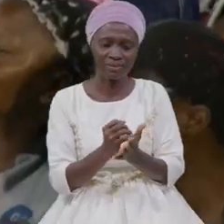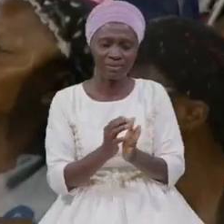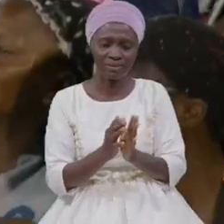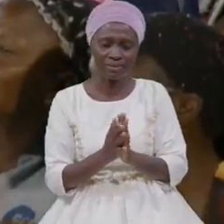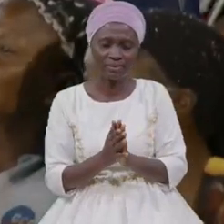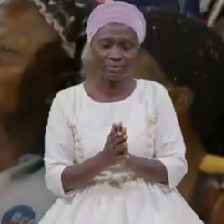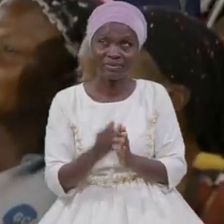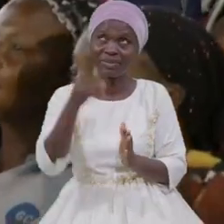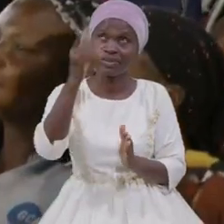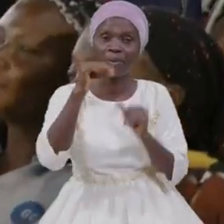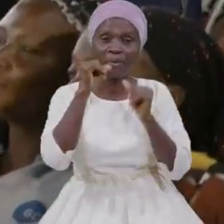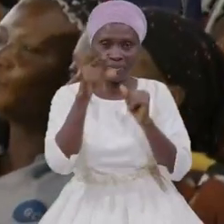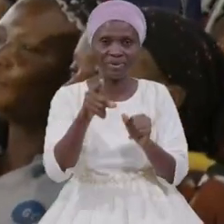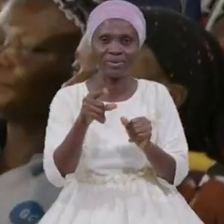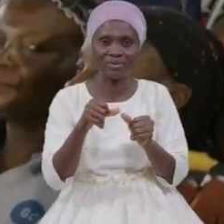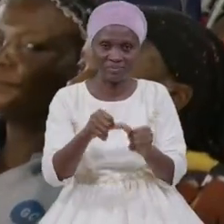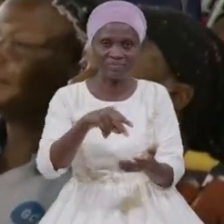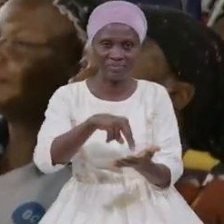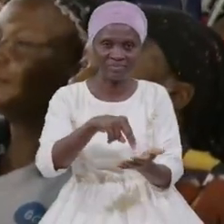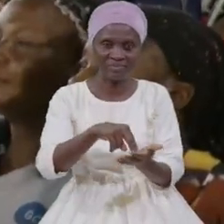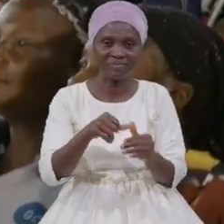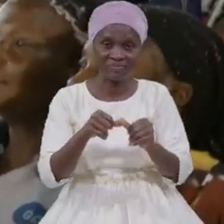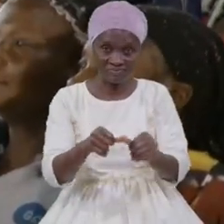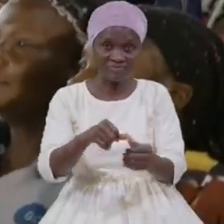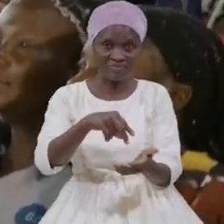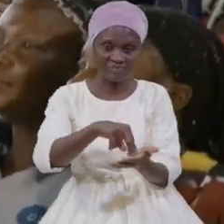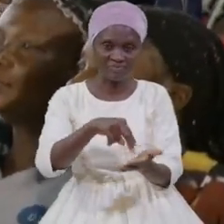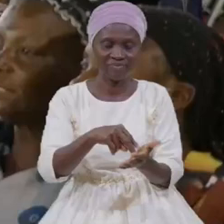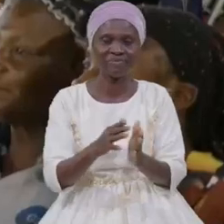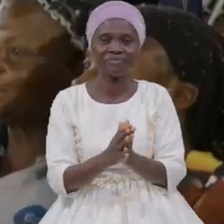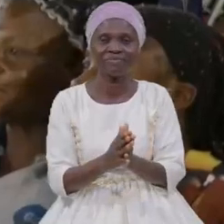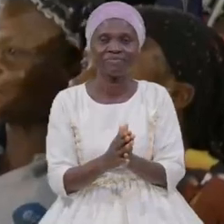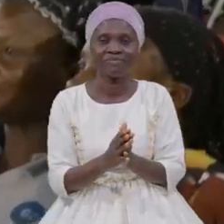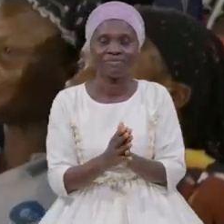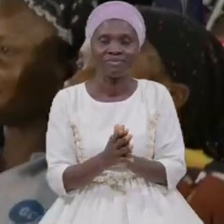Que Dieu vous bénisse. Toujours debout, nos conseillers sont là.